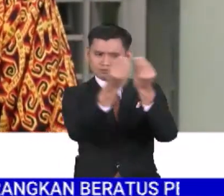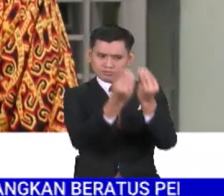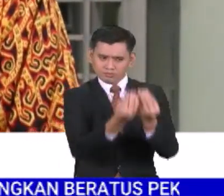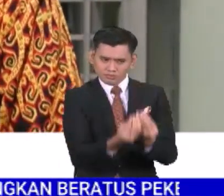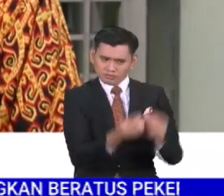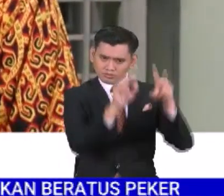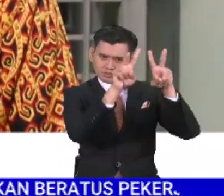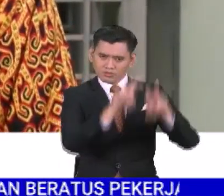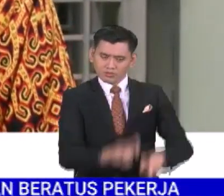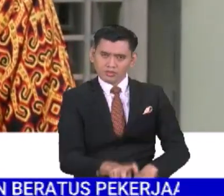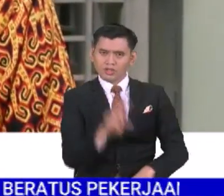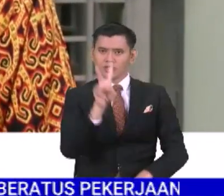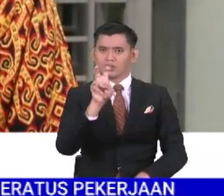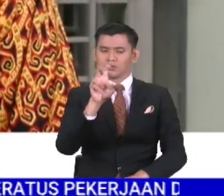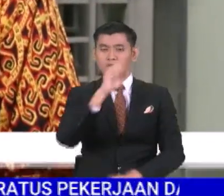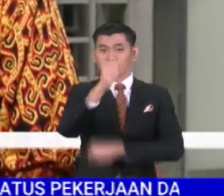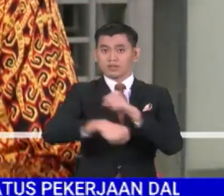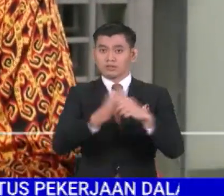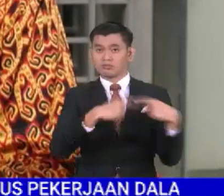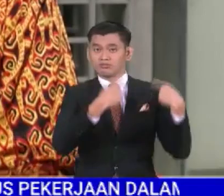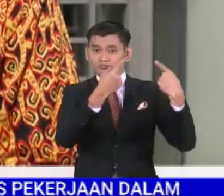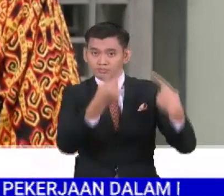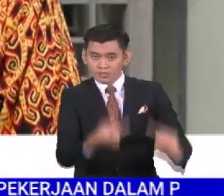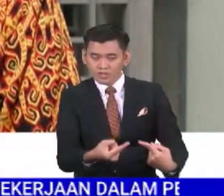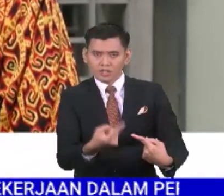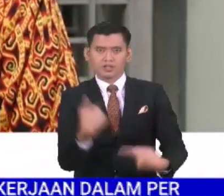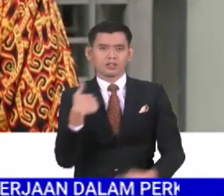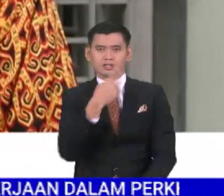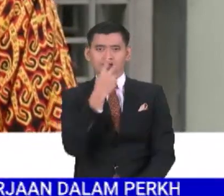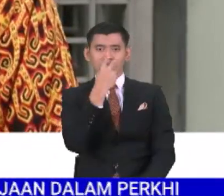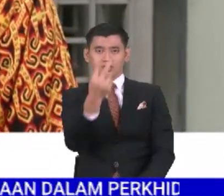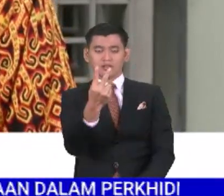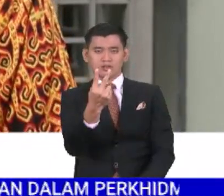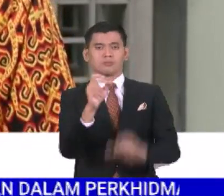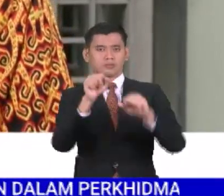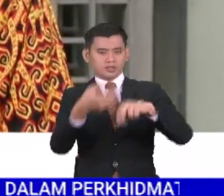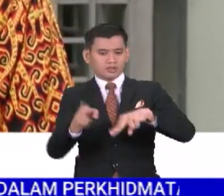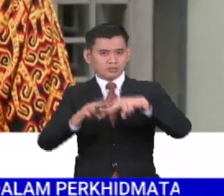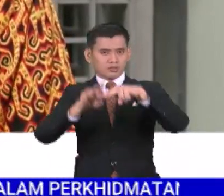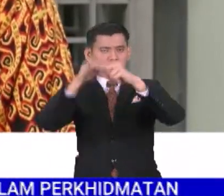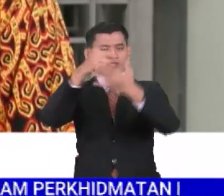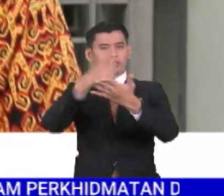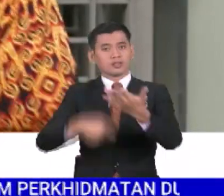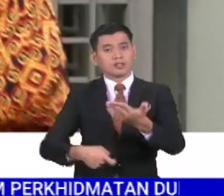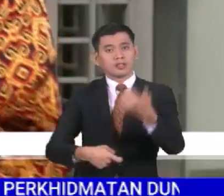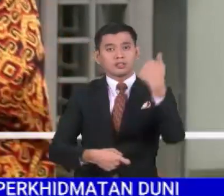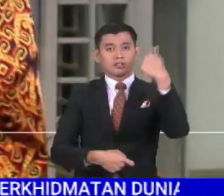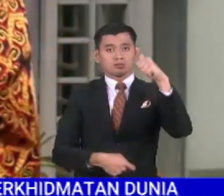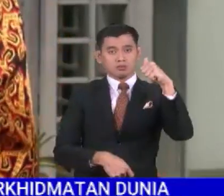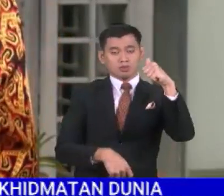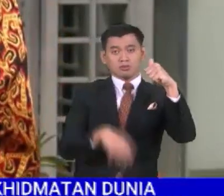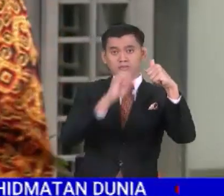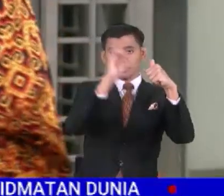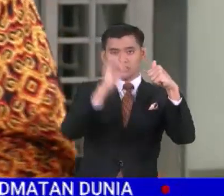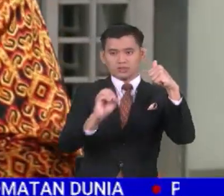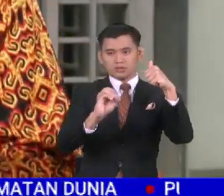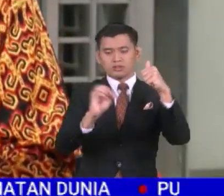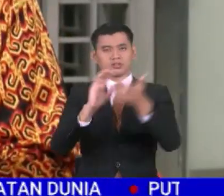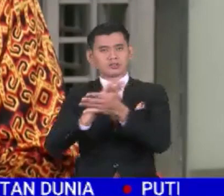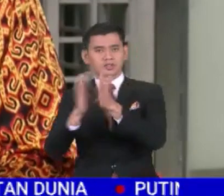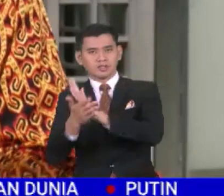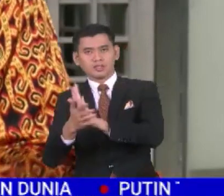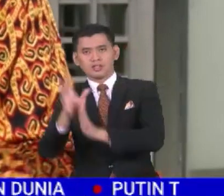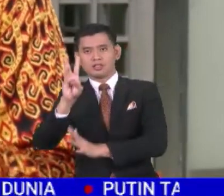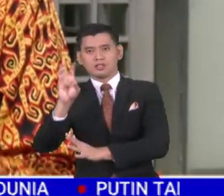yang lalu, kita dapati bahawa hasil boleh dinaikkan daripada 10% hinggalah ke 60%